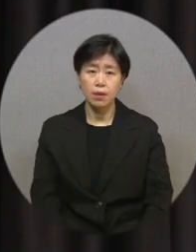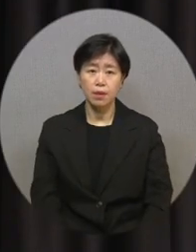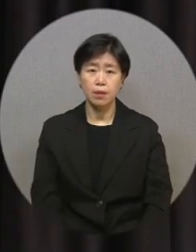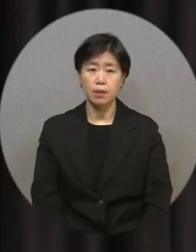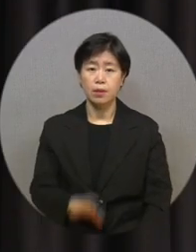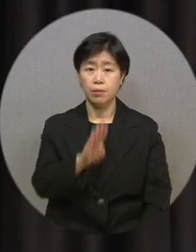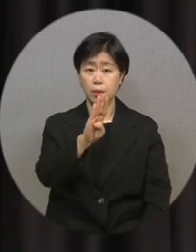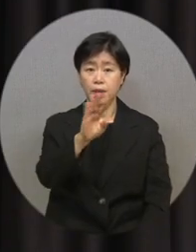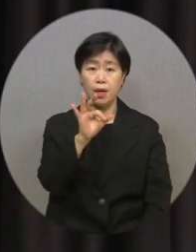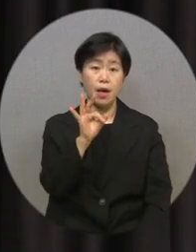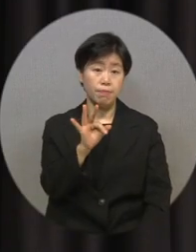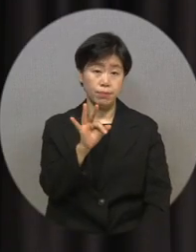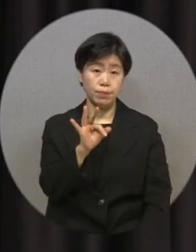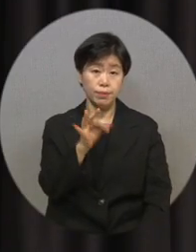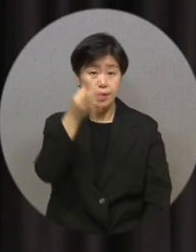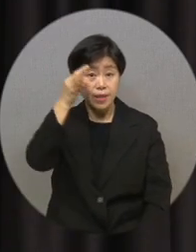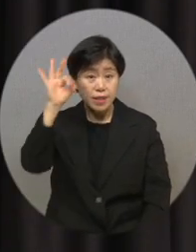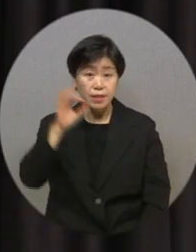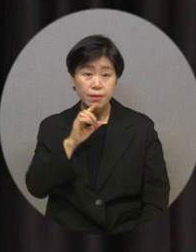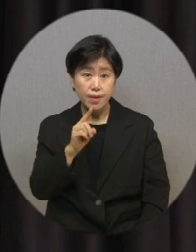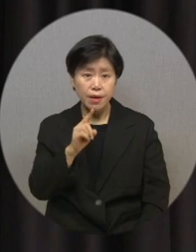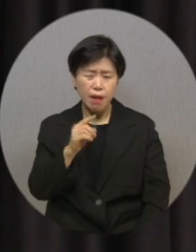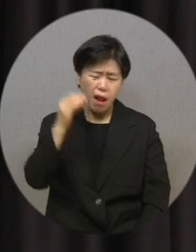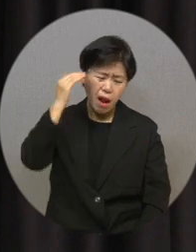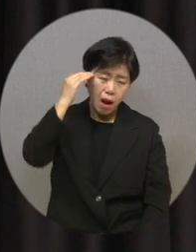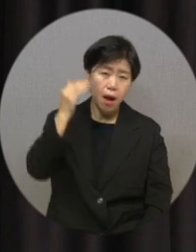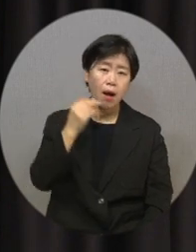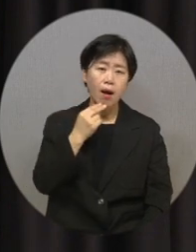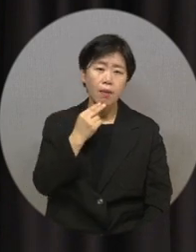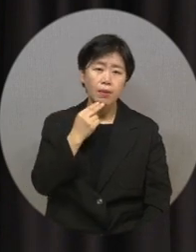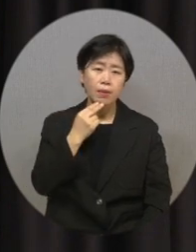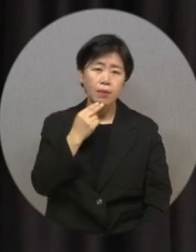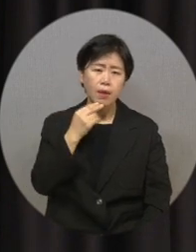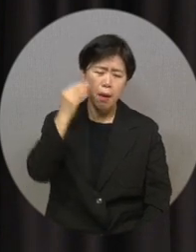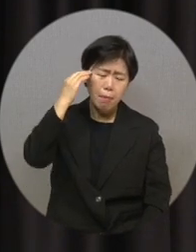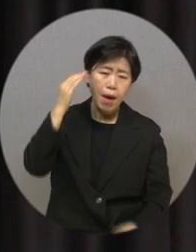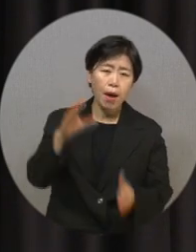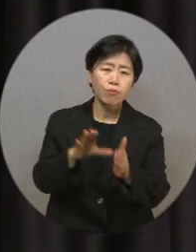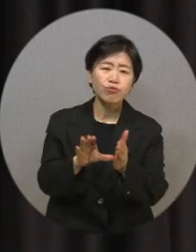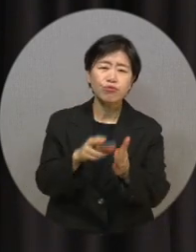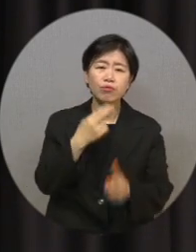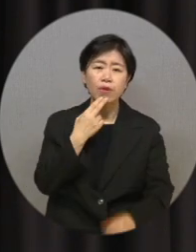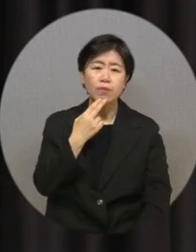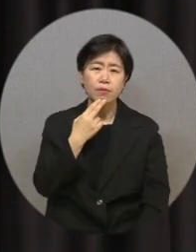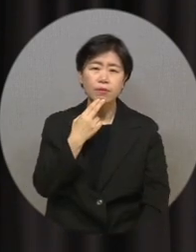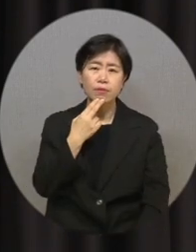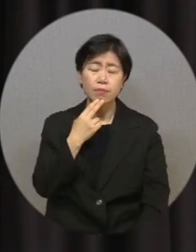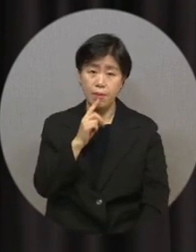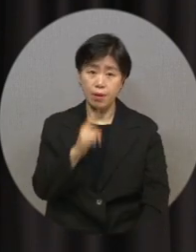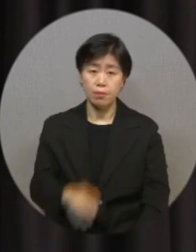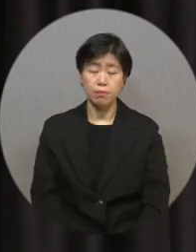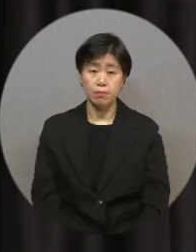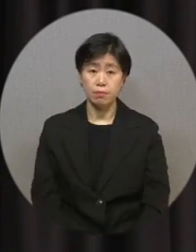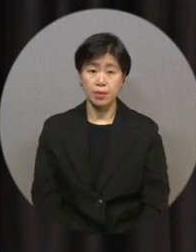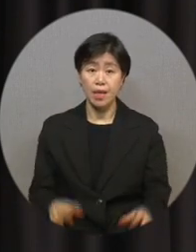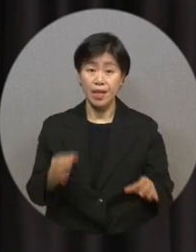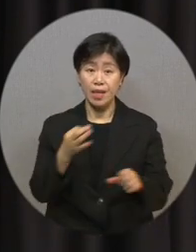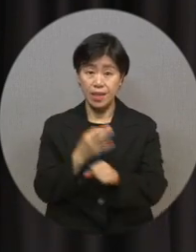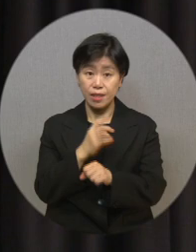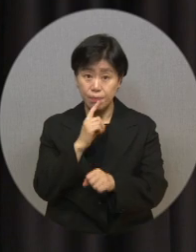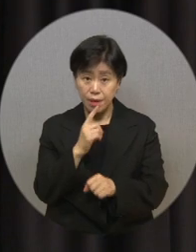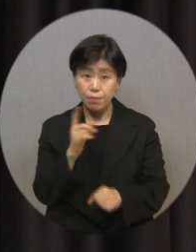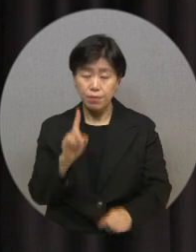그래서요 장애물 없는 생활환경 인증이라고 하는데요 선생님 이걸 조금 간단히 말씀드리면요 복지 tv이 건물을